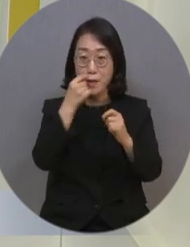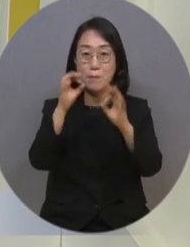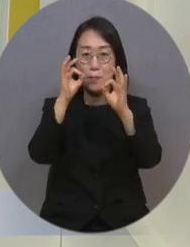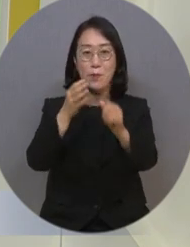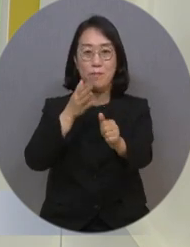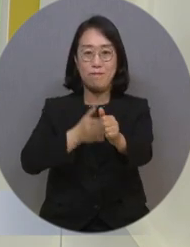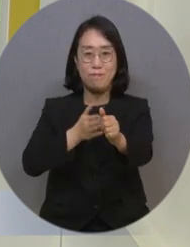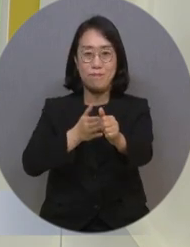있습니다